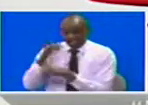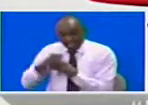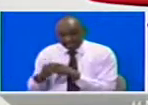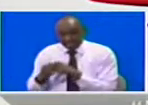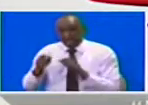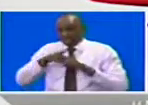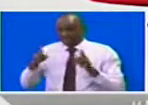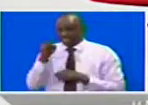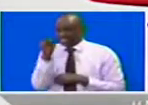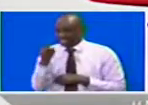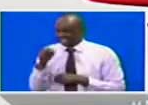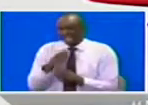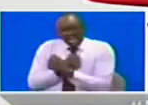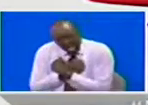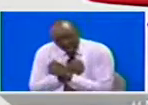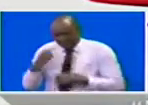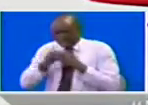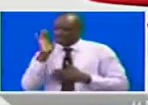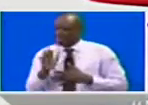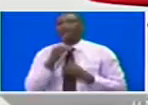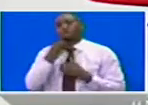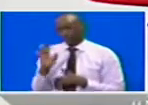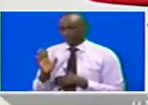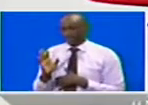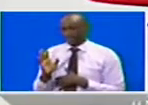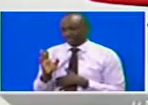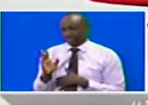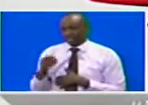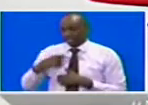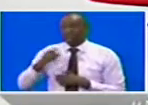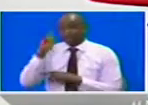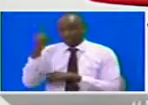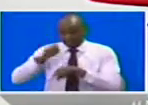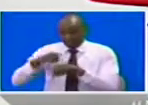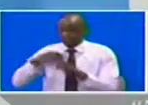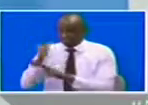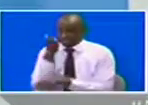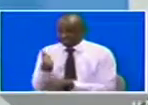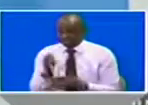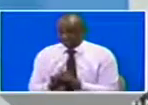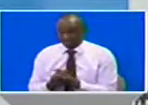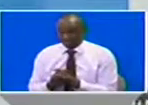kidogo huo upendo wa taifa haupo. So jambo la kwanza nimefanya hii ngoma